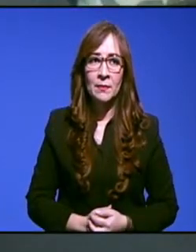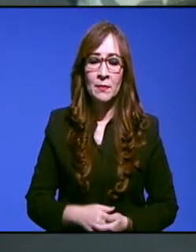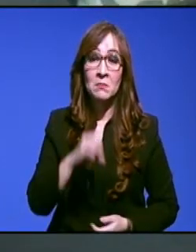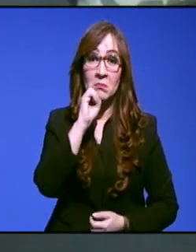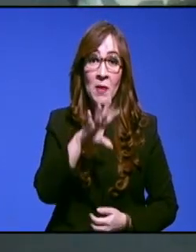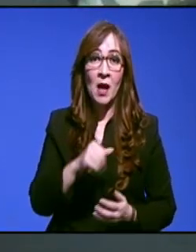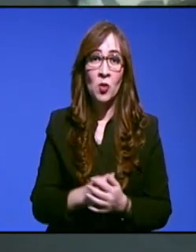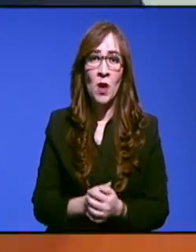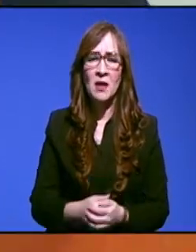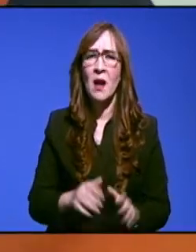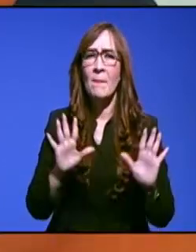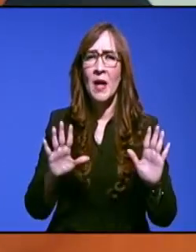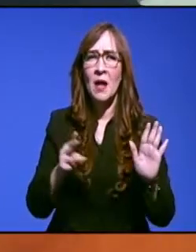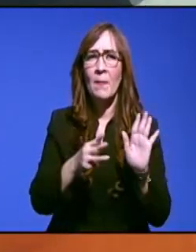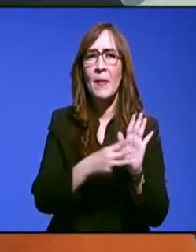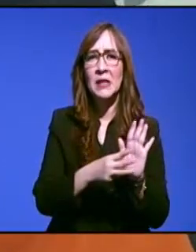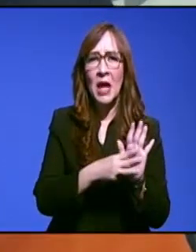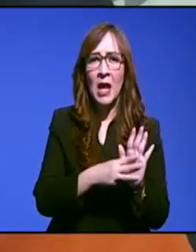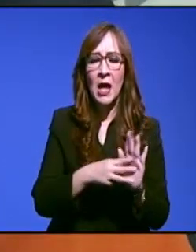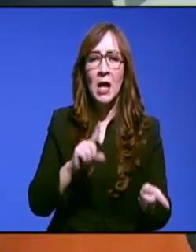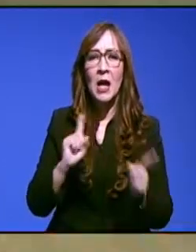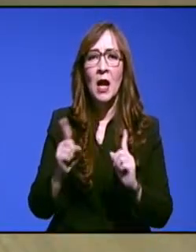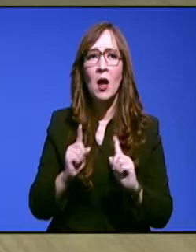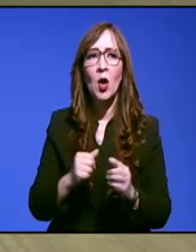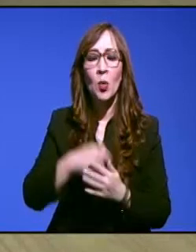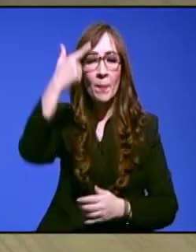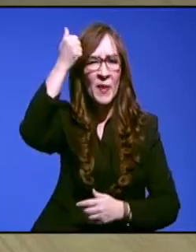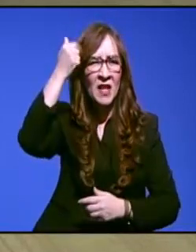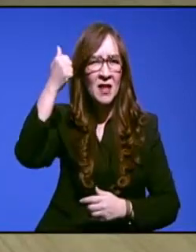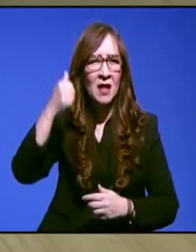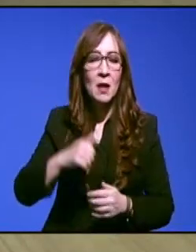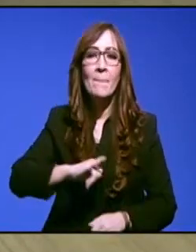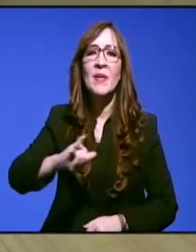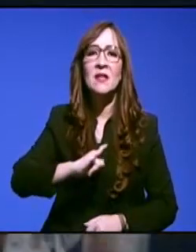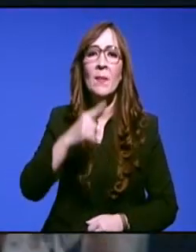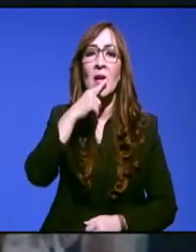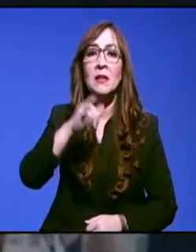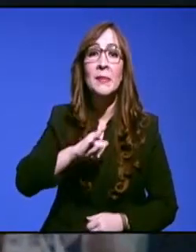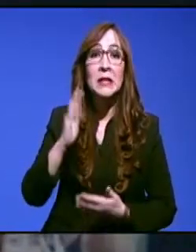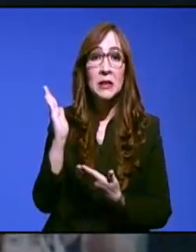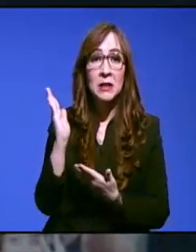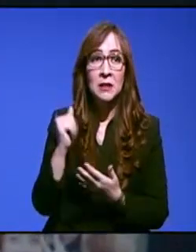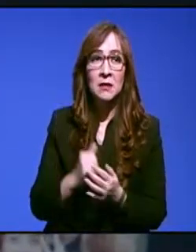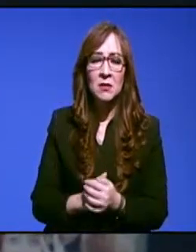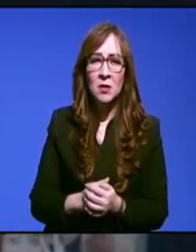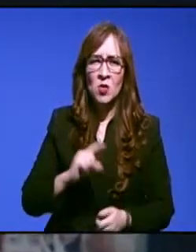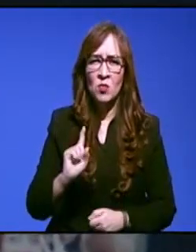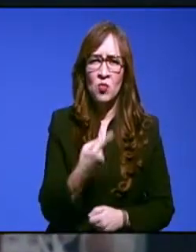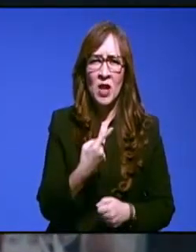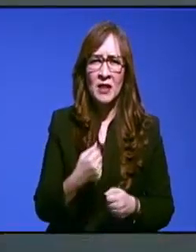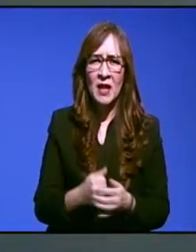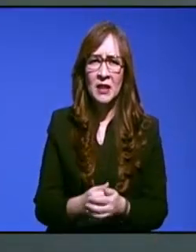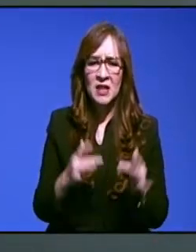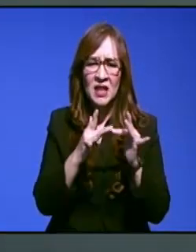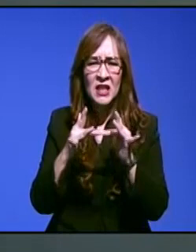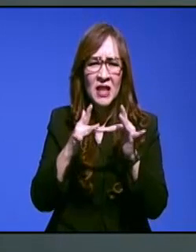banyak kendala ketika belajar berdampingan seperti ini. Mulai dari putusnya jaringan internet secara tiba-tiba, bisingnya kendaraan